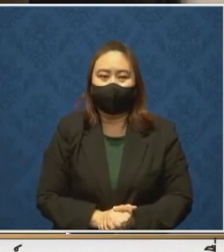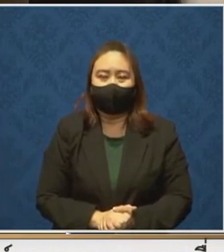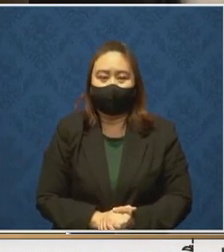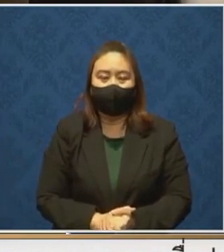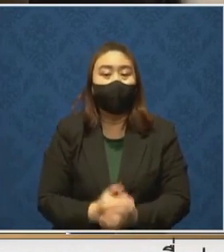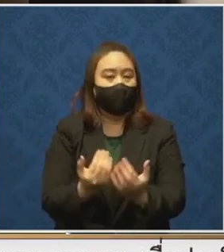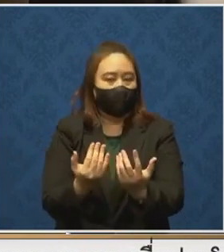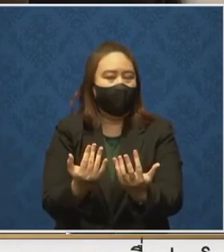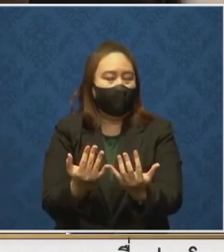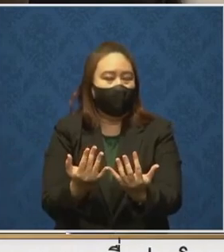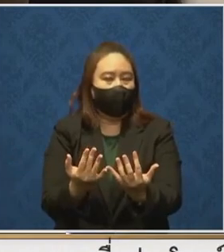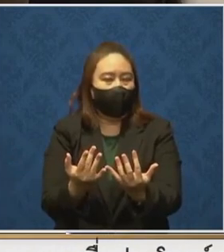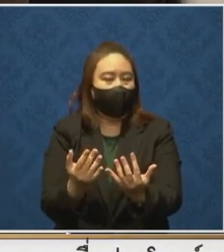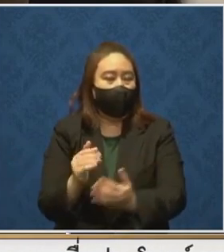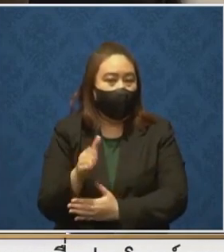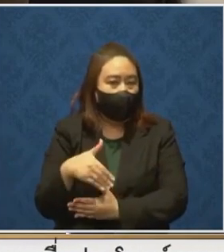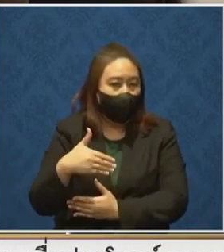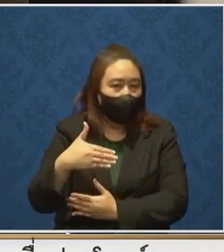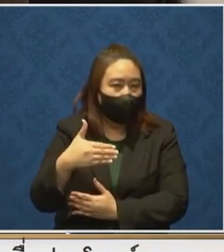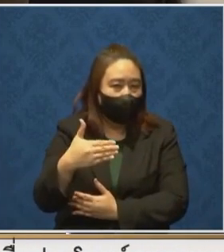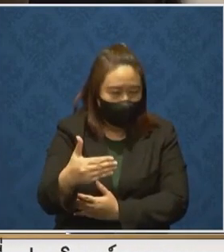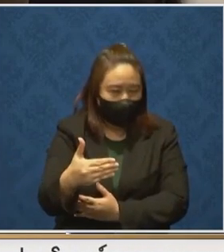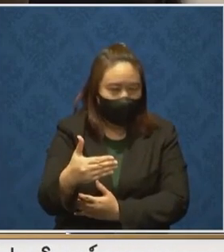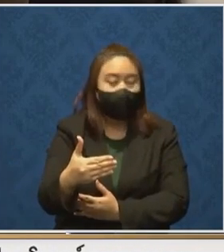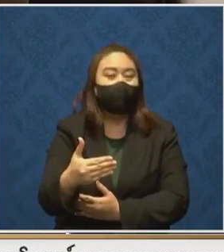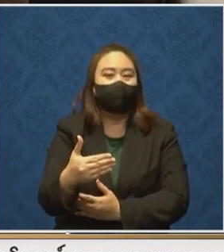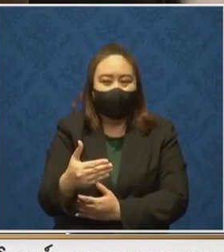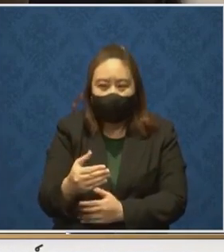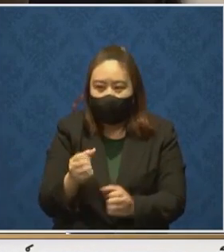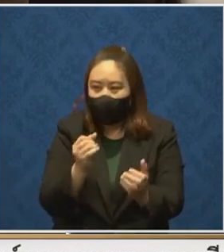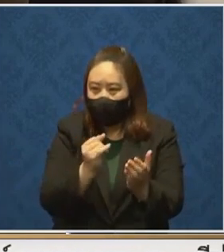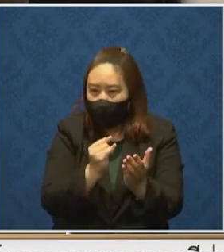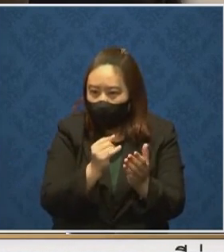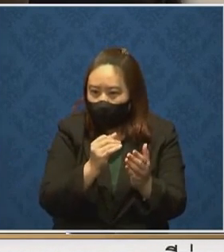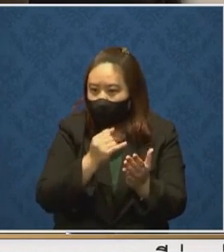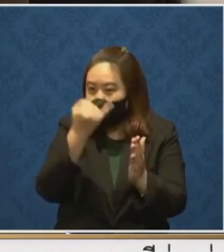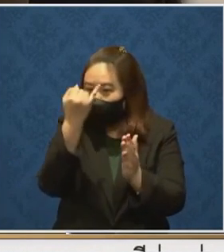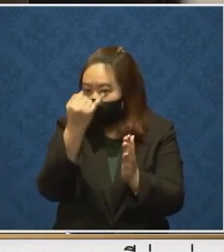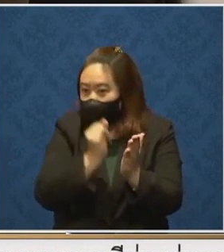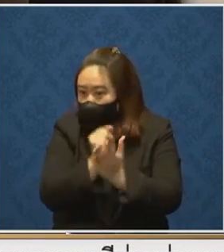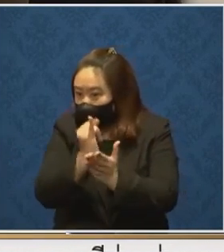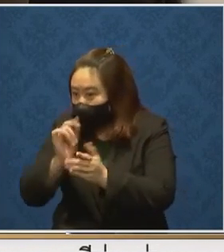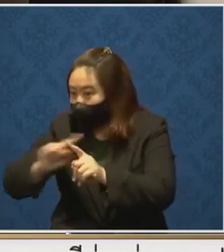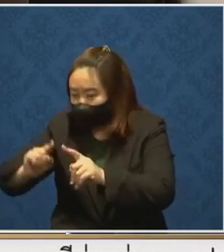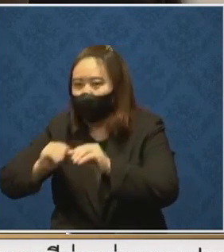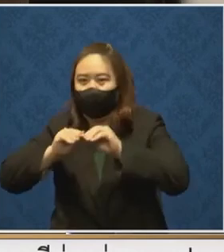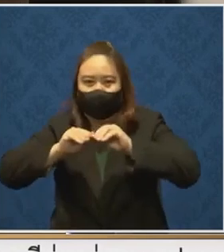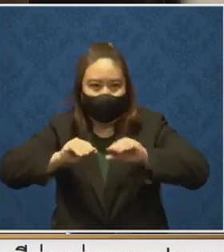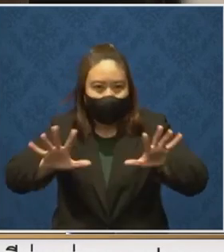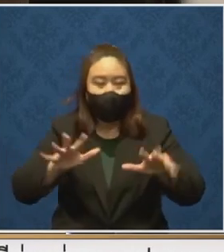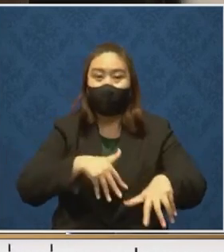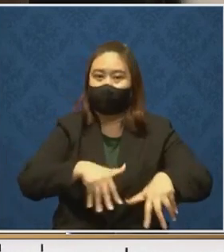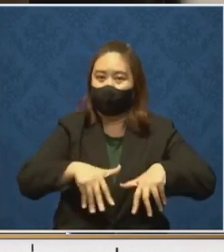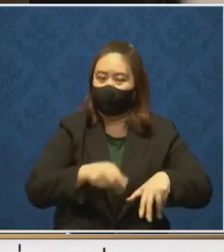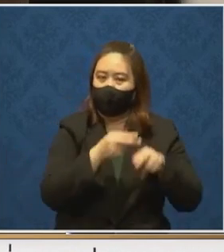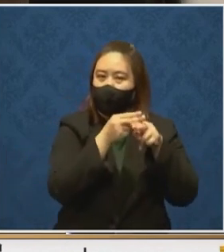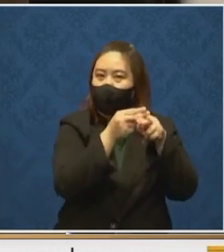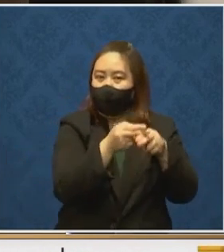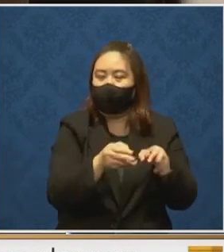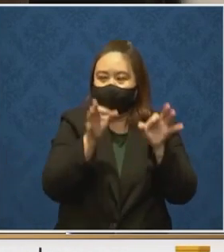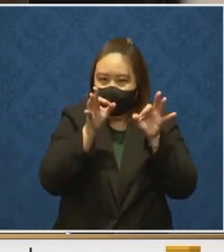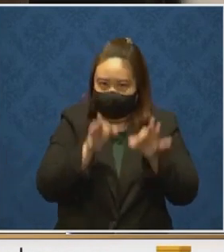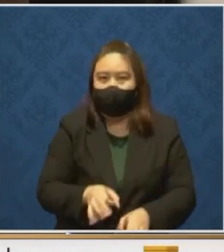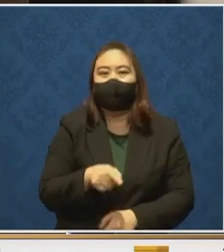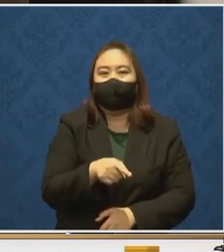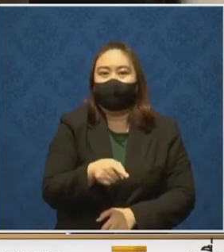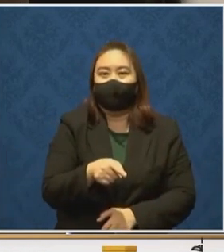รออไม่นานคความจริงจะไล่ลาพวกท่านและอกไม่นานเกินรอค่ประชาชนจะเปผู้ตัสนชีวิตทางการ